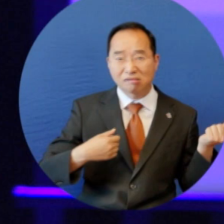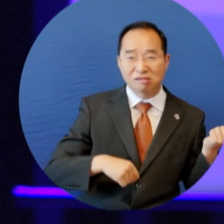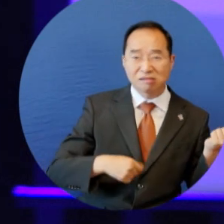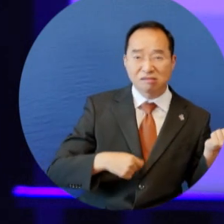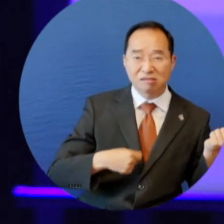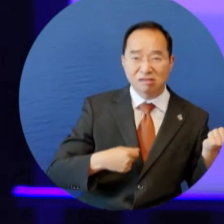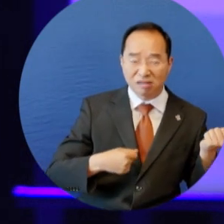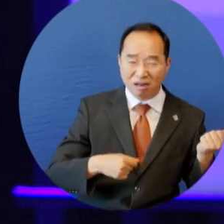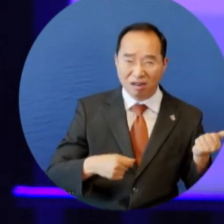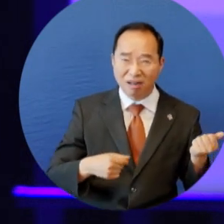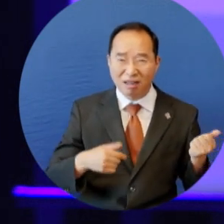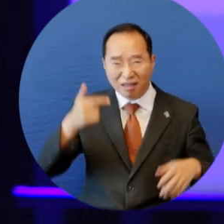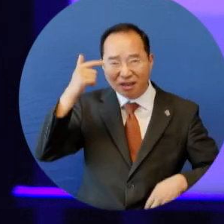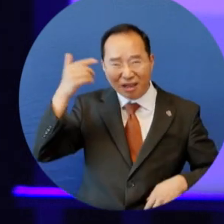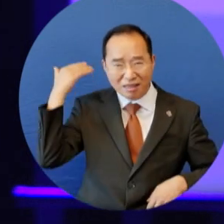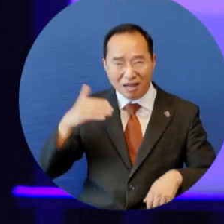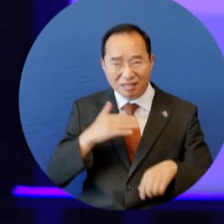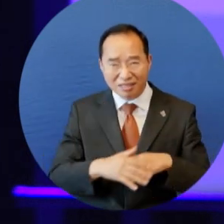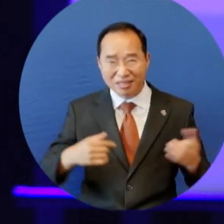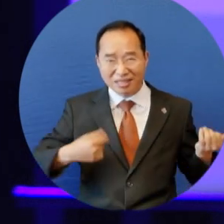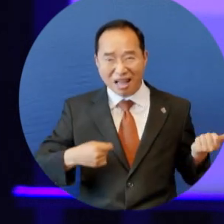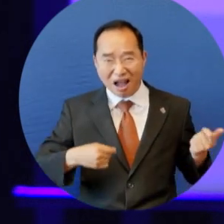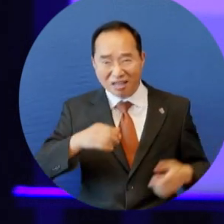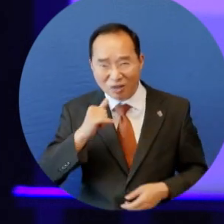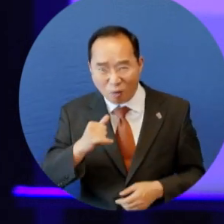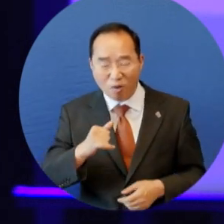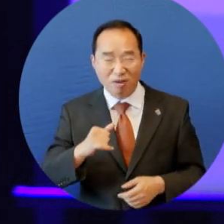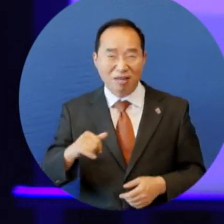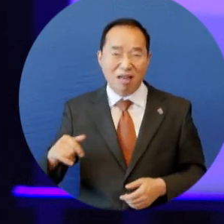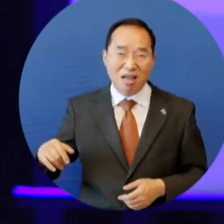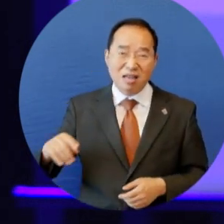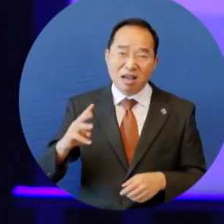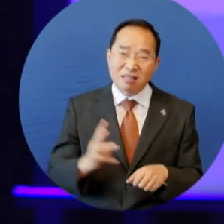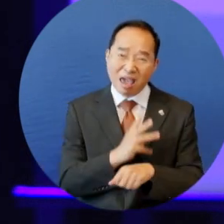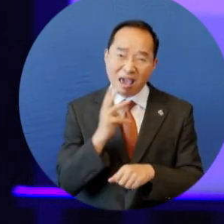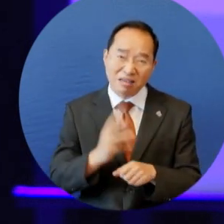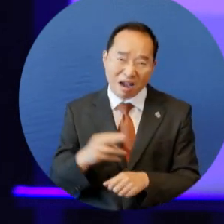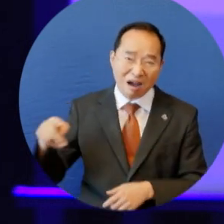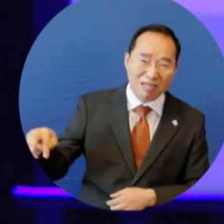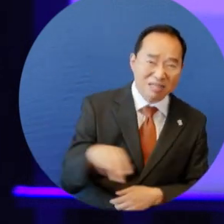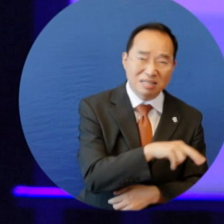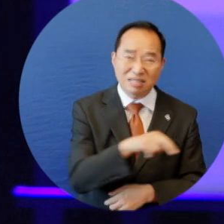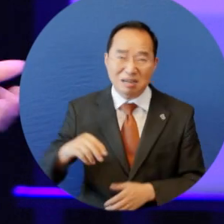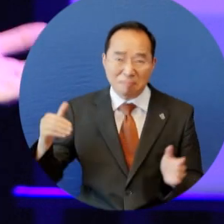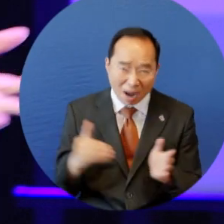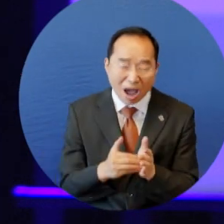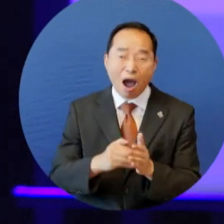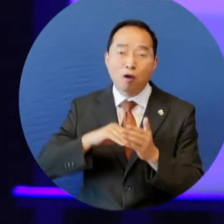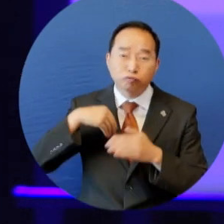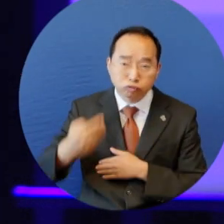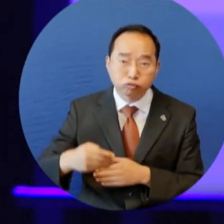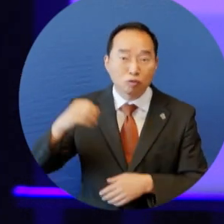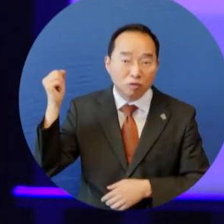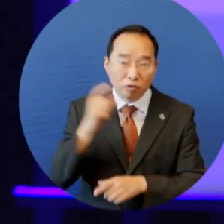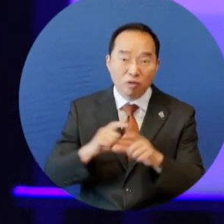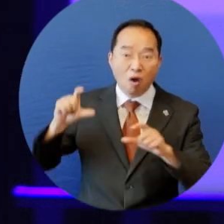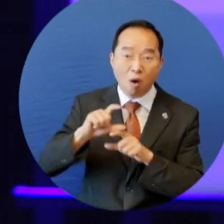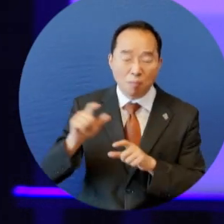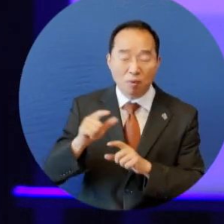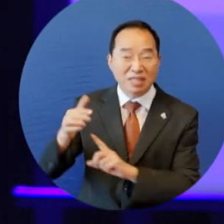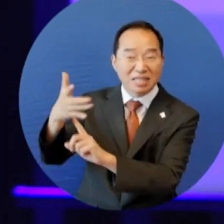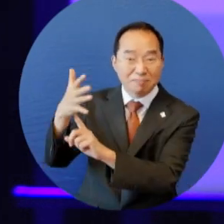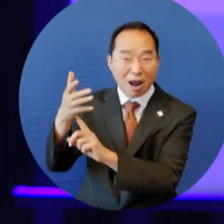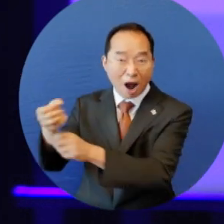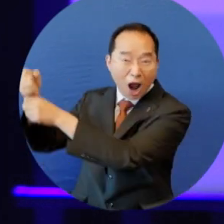피아노, 일렉트릭 기타, 그다음에 클래식 기타, 심지어는 무대가 끝나고 나서 깃발을 들고 저 무대를 막